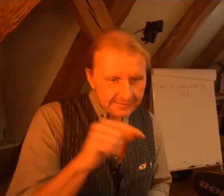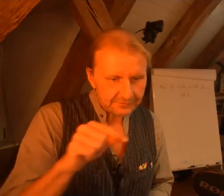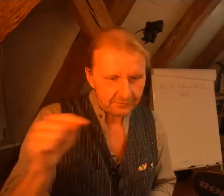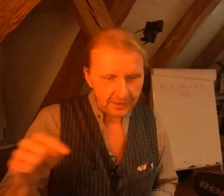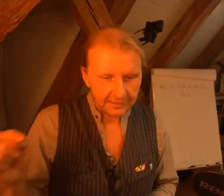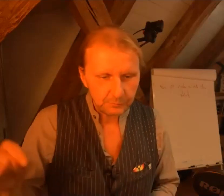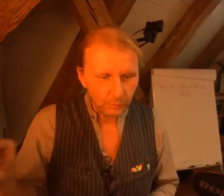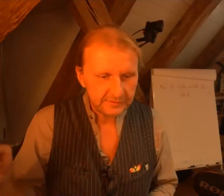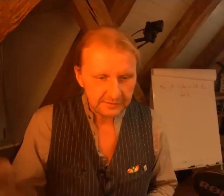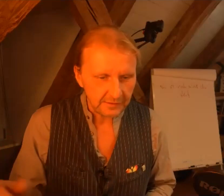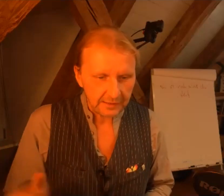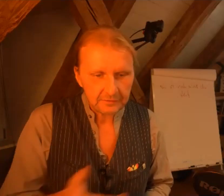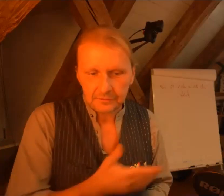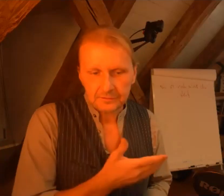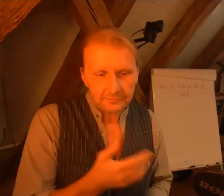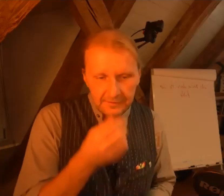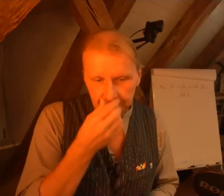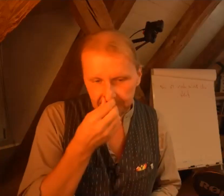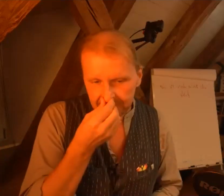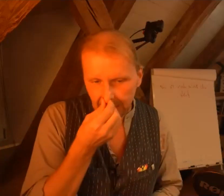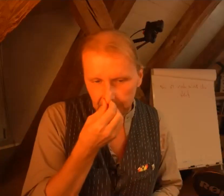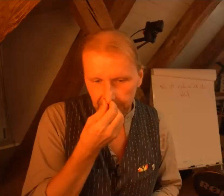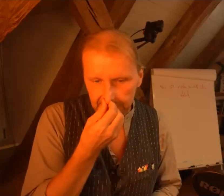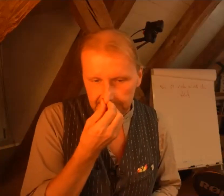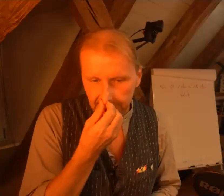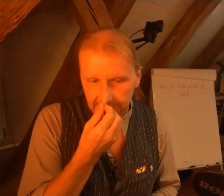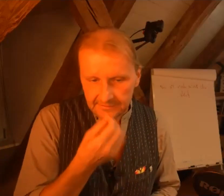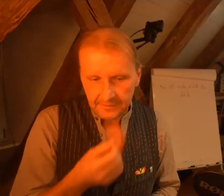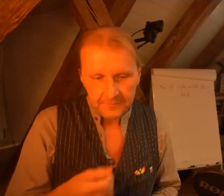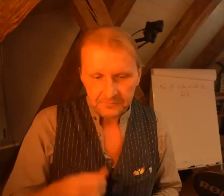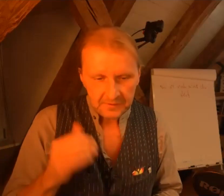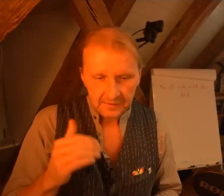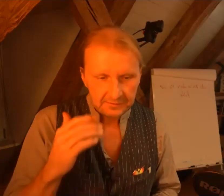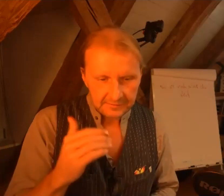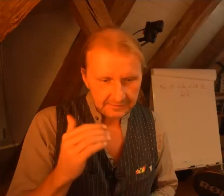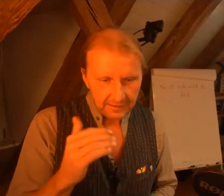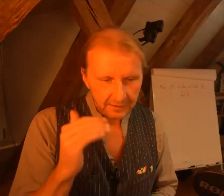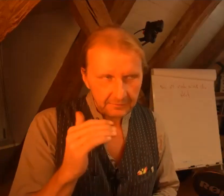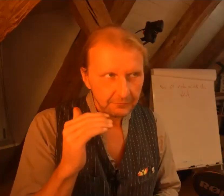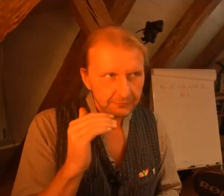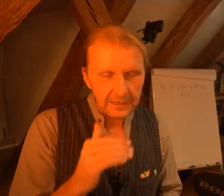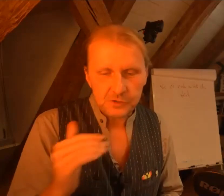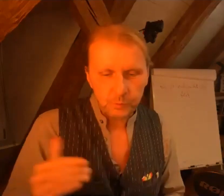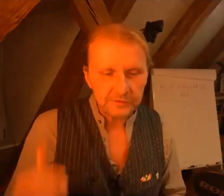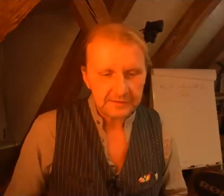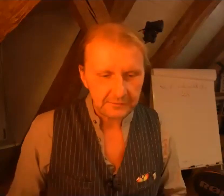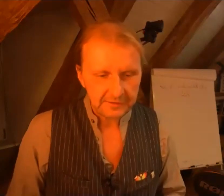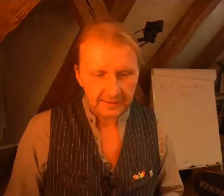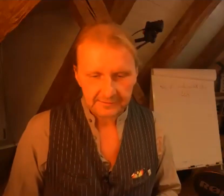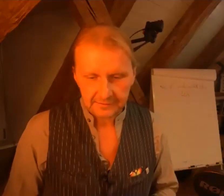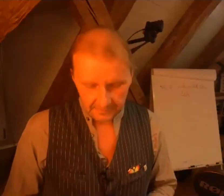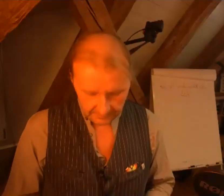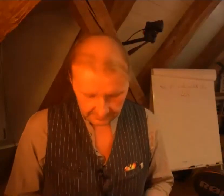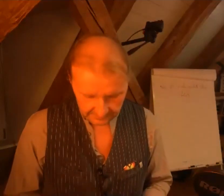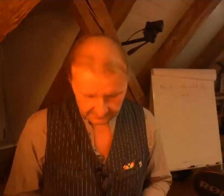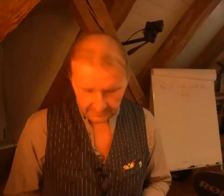zeigt dieses Verfahren positive an. Und wer sich mit den Zahlen befasst, der weiß, der falsch positive